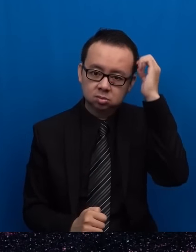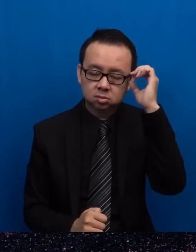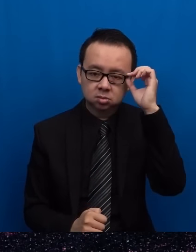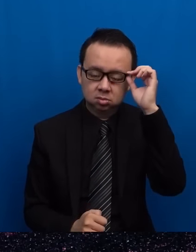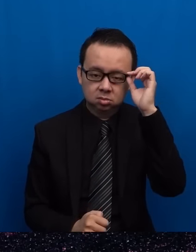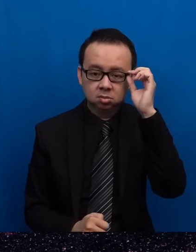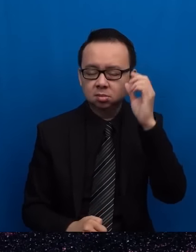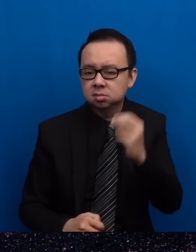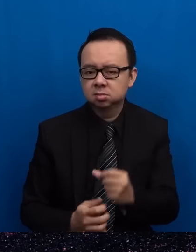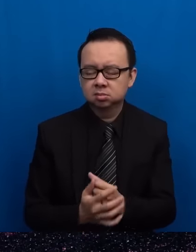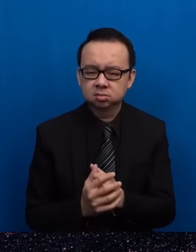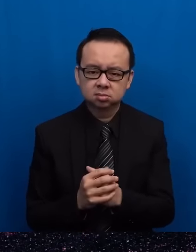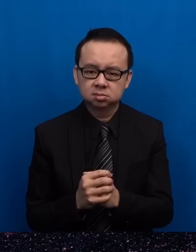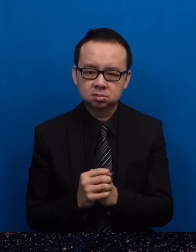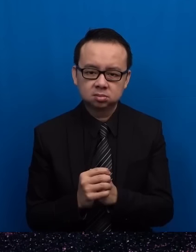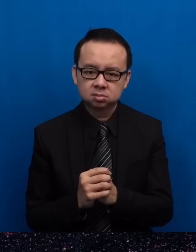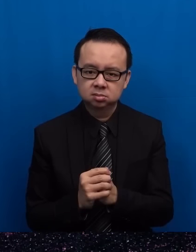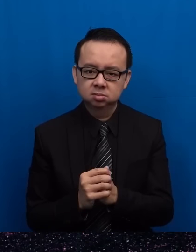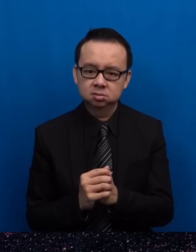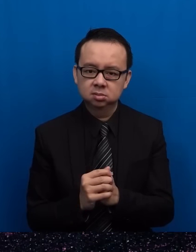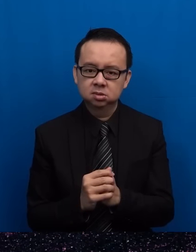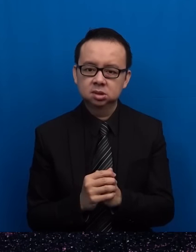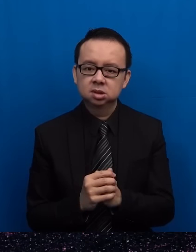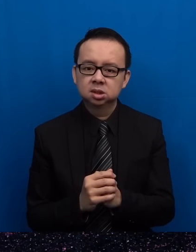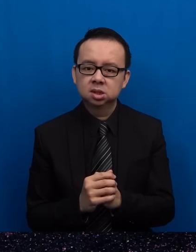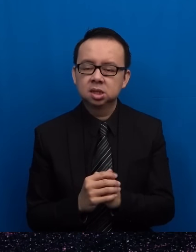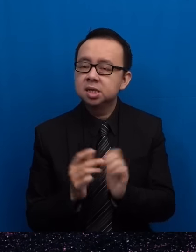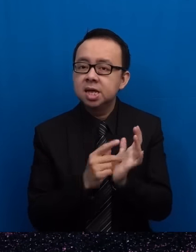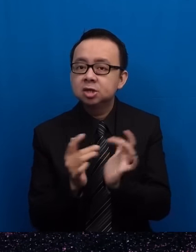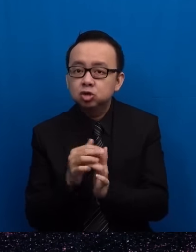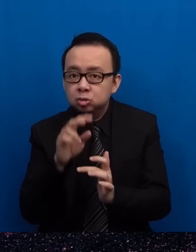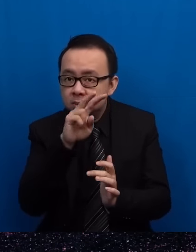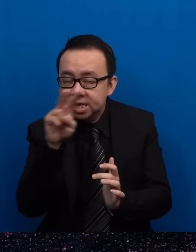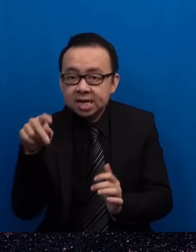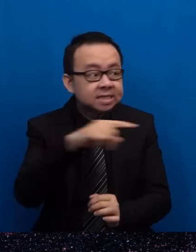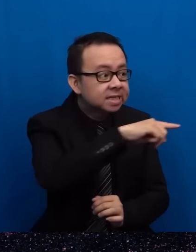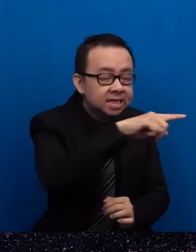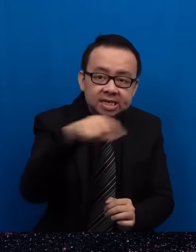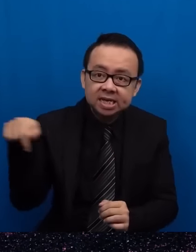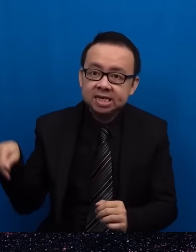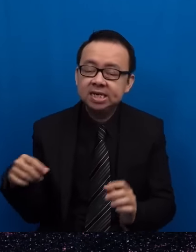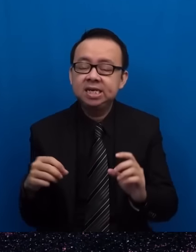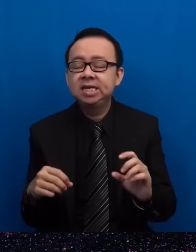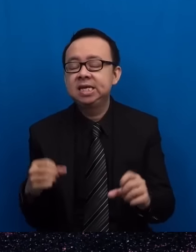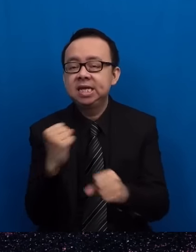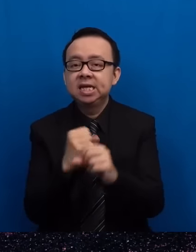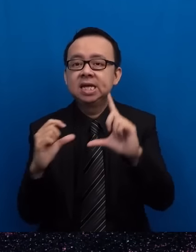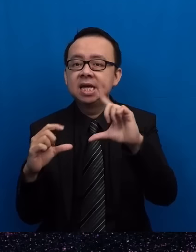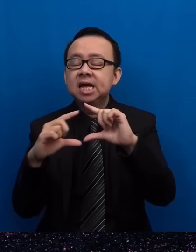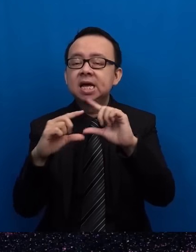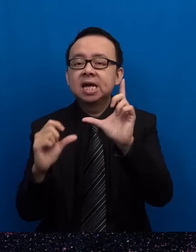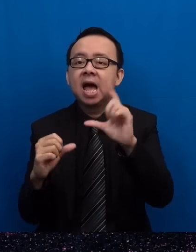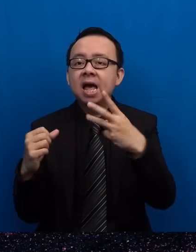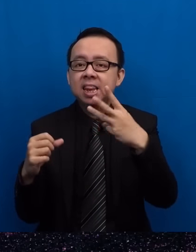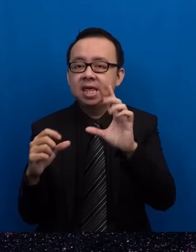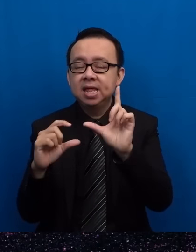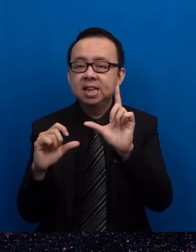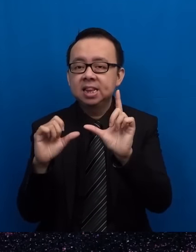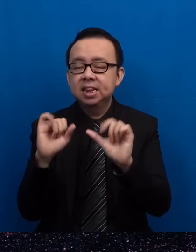puk, puk, puk, jatuh ke bumi. Yesus melihat sekelilingnya di Galilea. Dan dia menemukan potensi